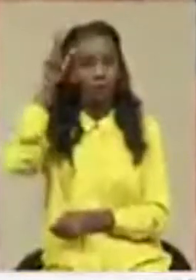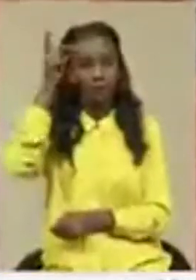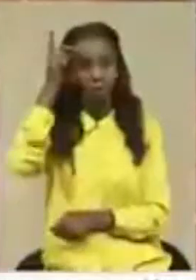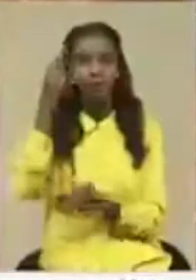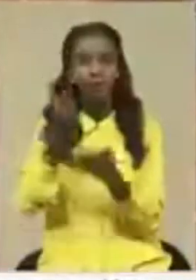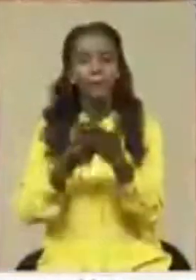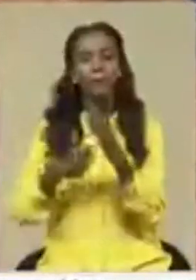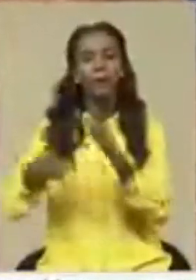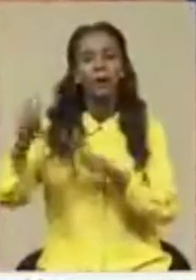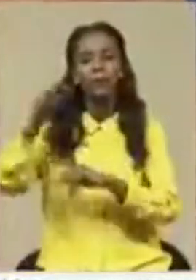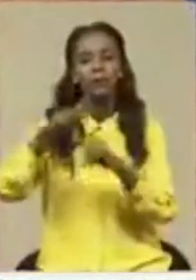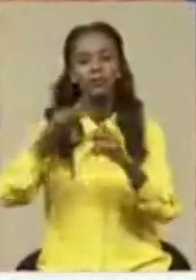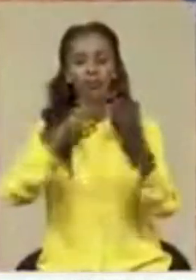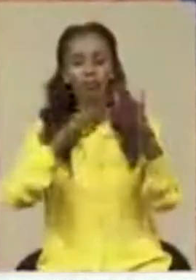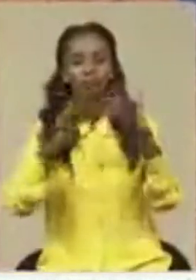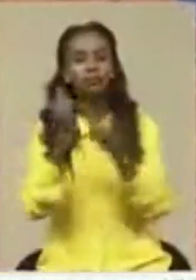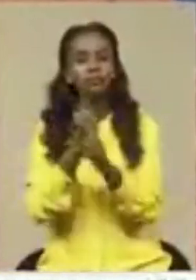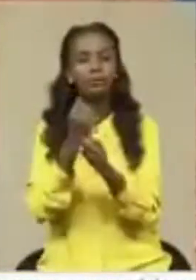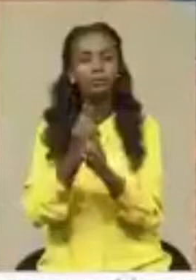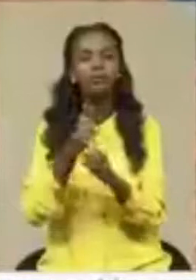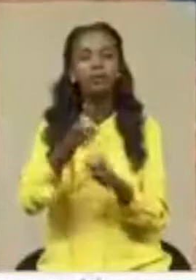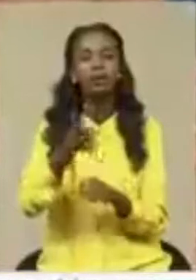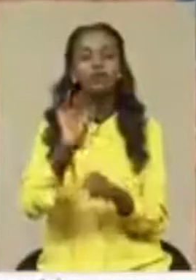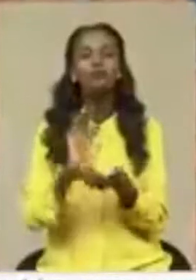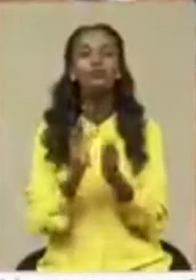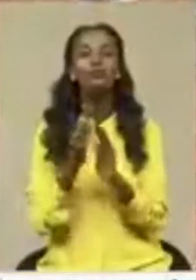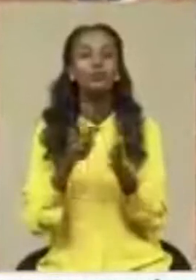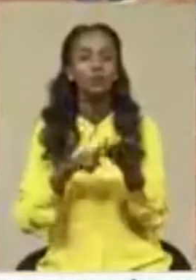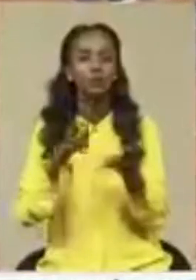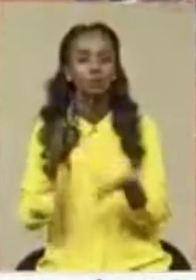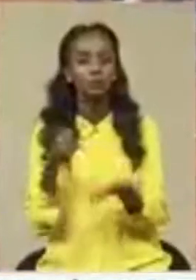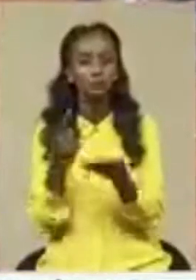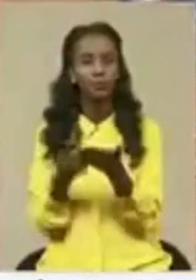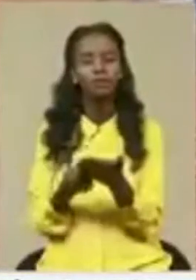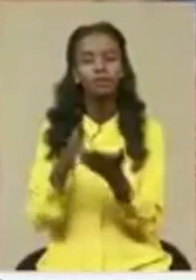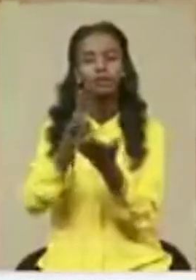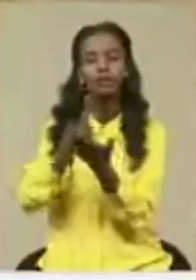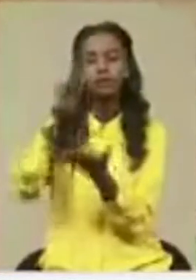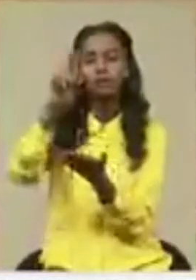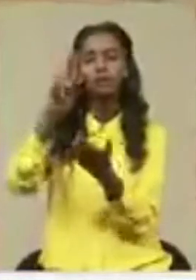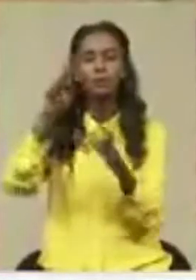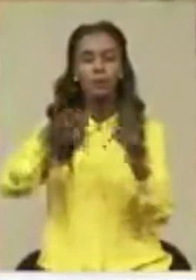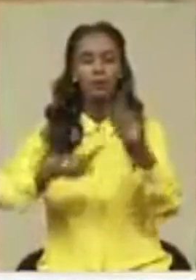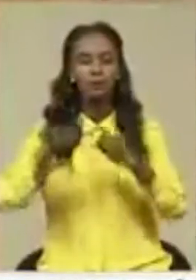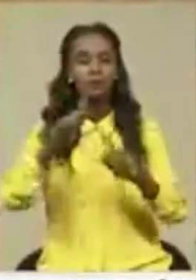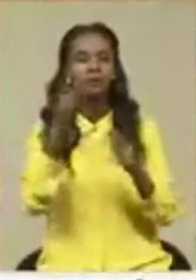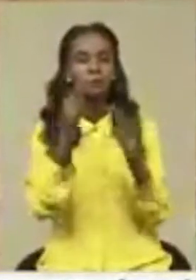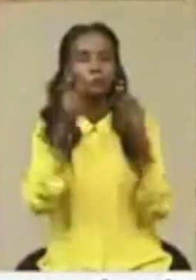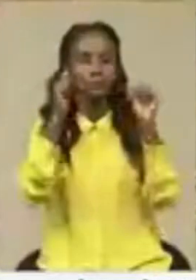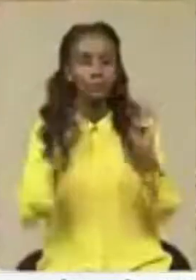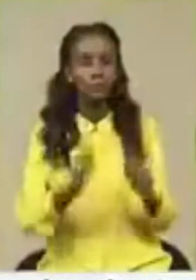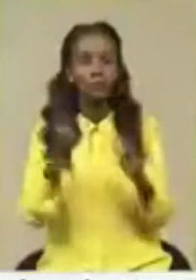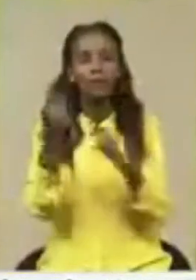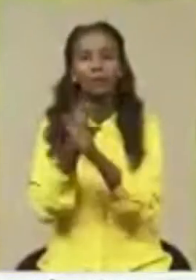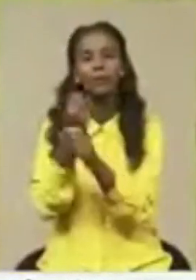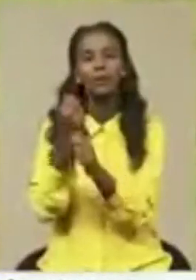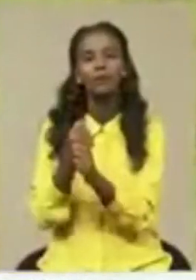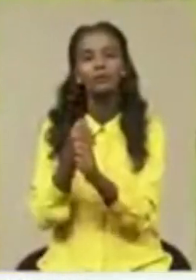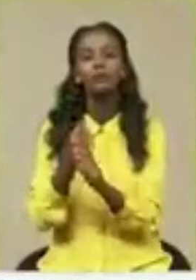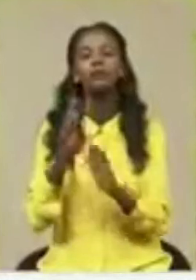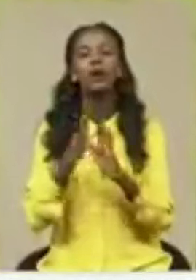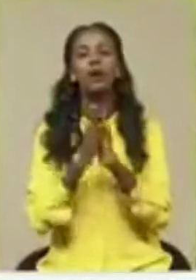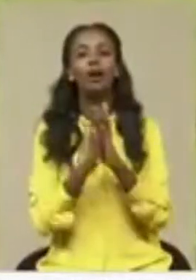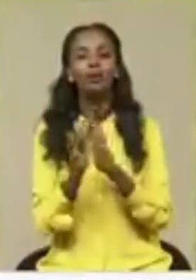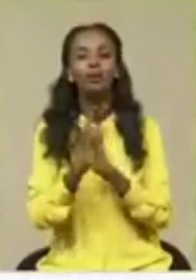ይህም ማህበረሰቡ ተናቦ በመስራቱ የተገኘ መሆኑን አንስተው በዚህም ዩኒቨርሲቲው ማህበረሰብን ሊጠቅሙ የሚችሉ ተግባራትን